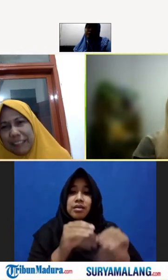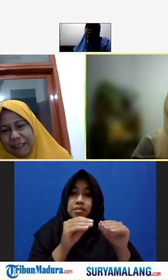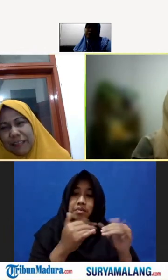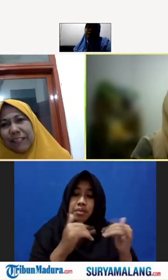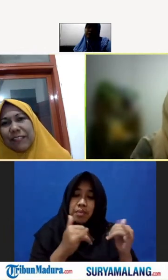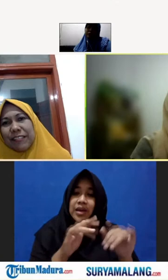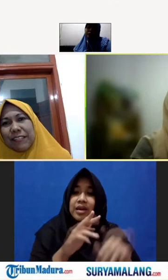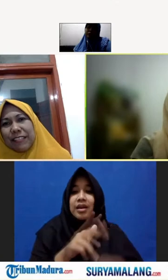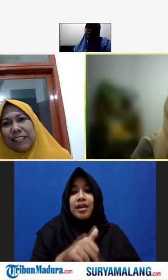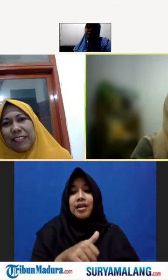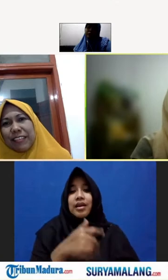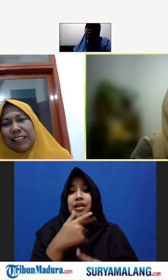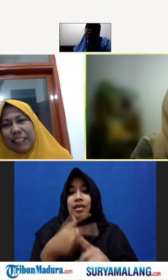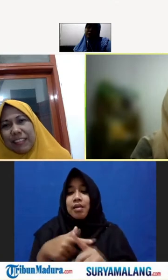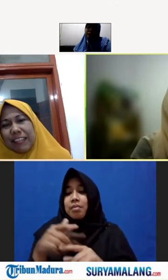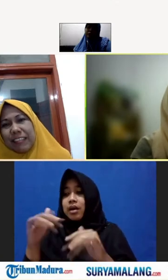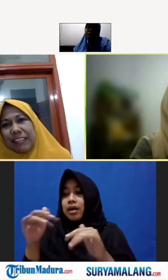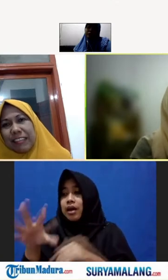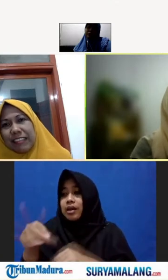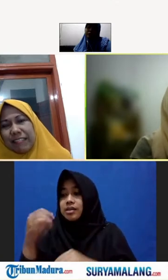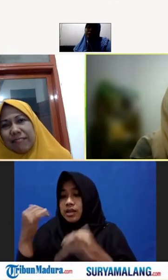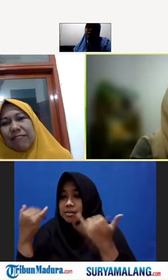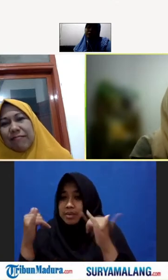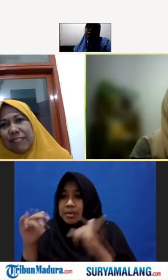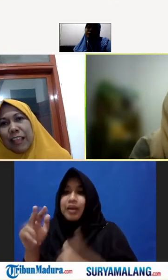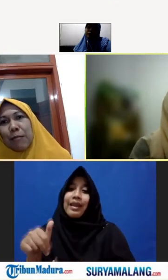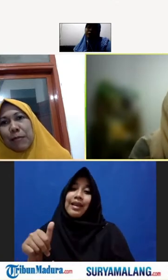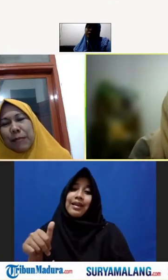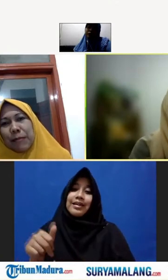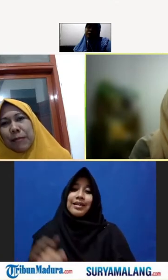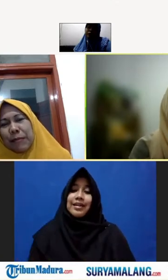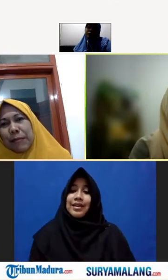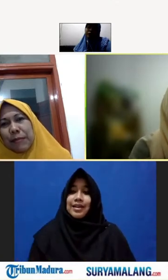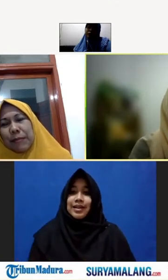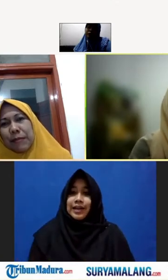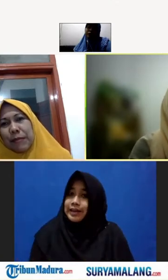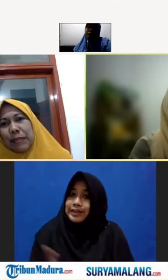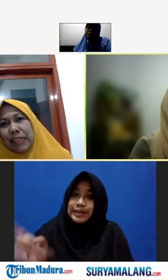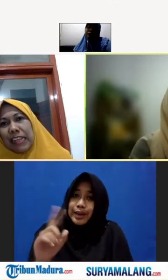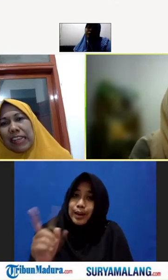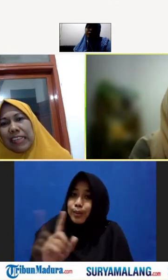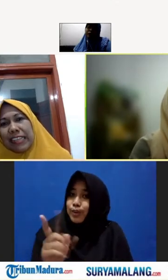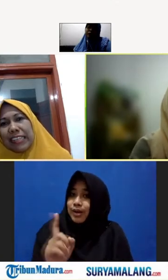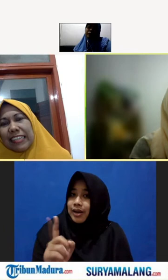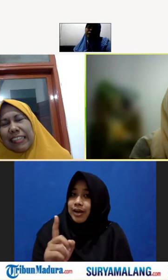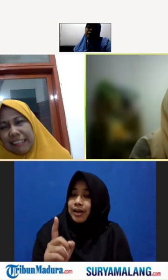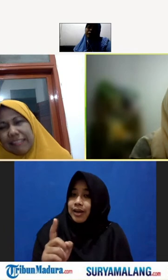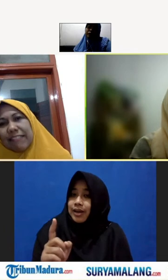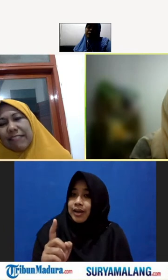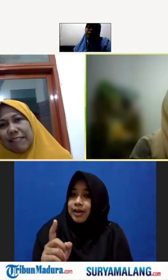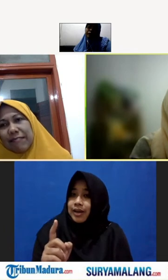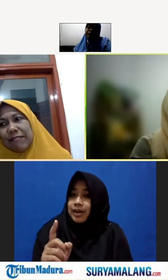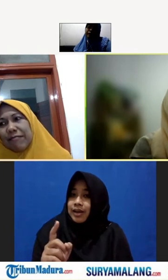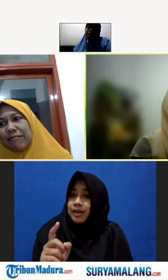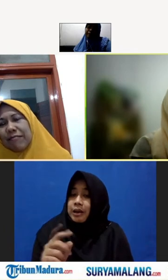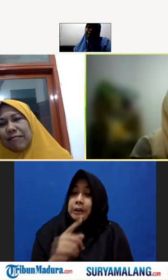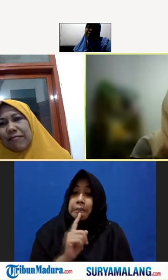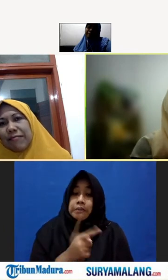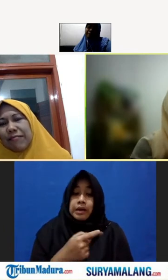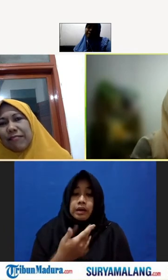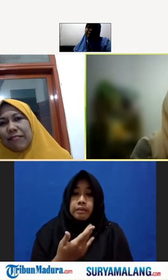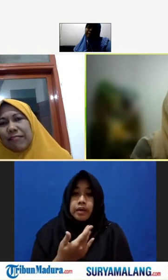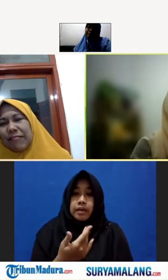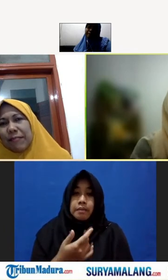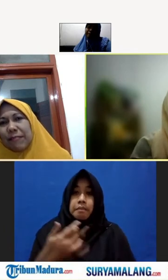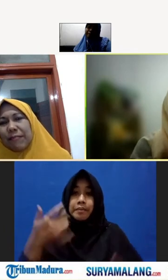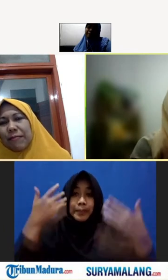diajakin lagi, besoknya diajakin lagi gitu. Jadi nggak boleh nyerbu karena manusia